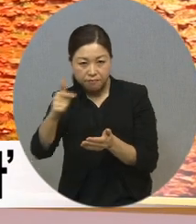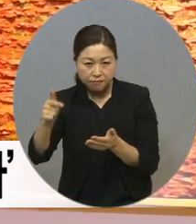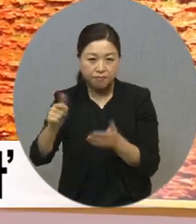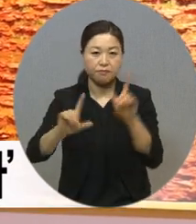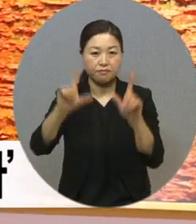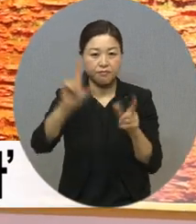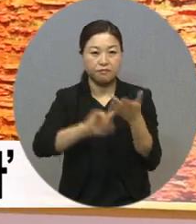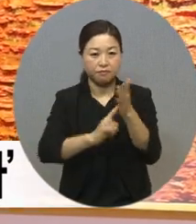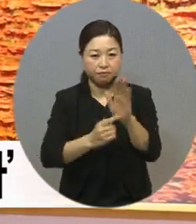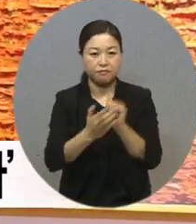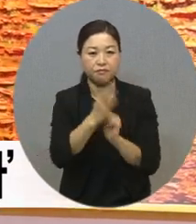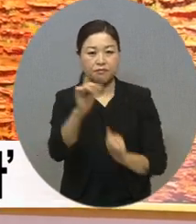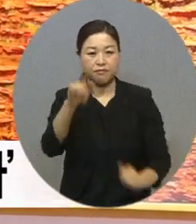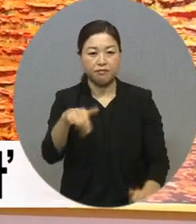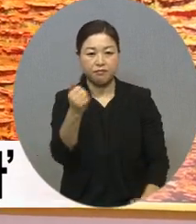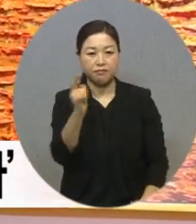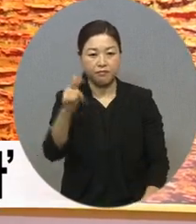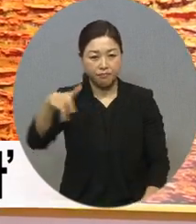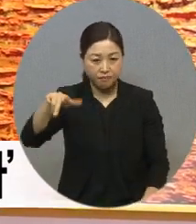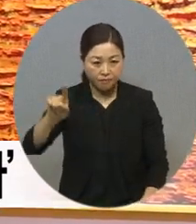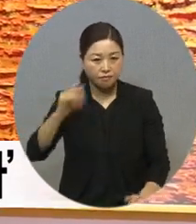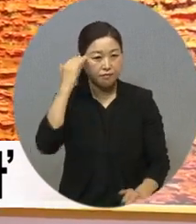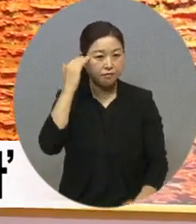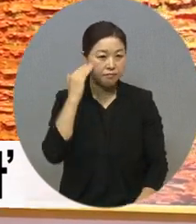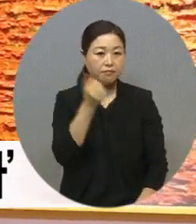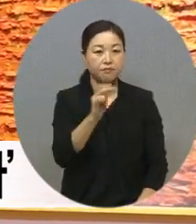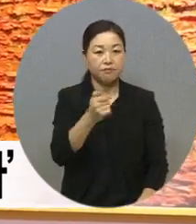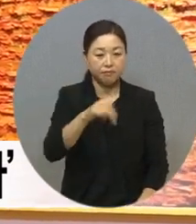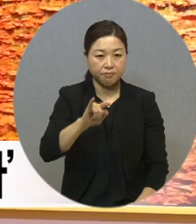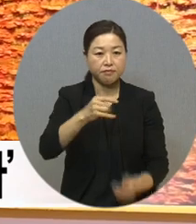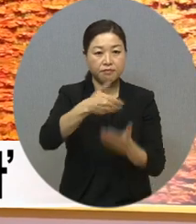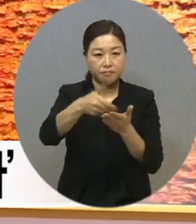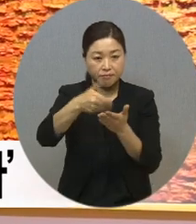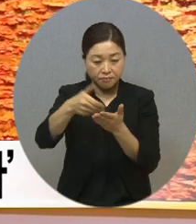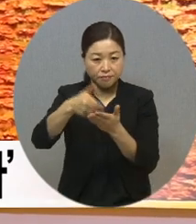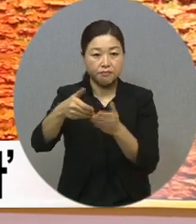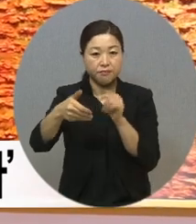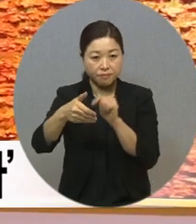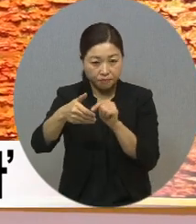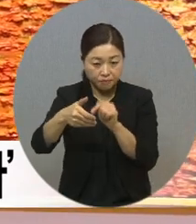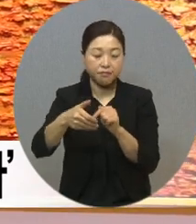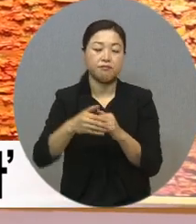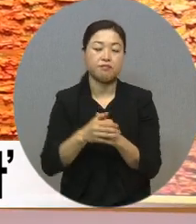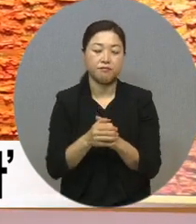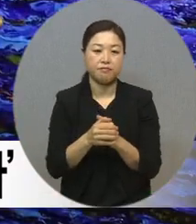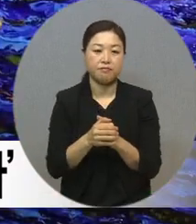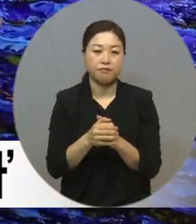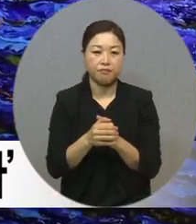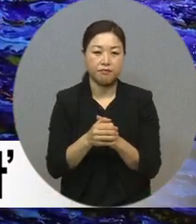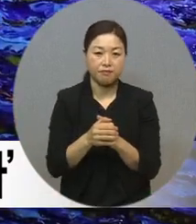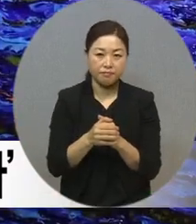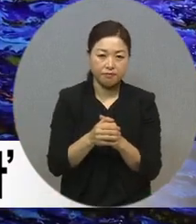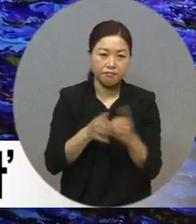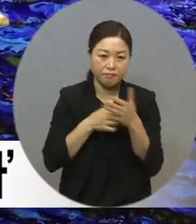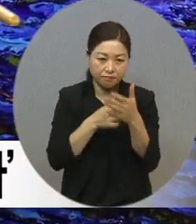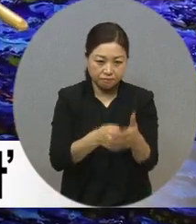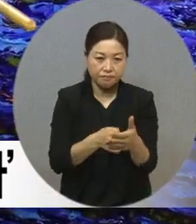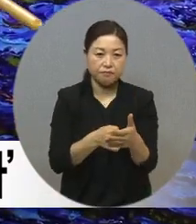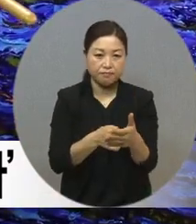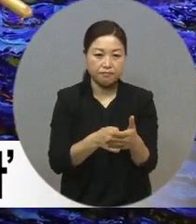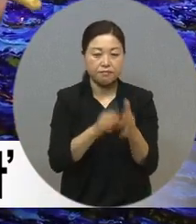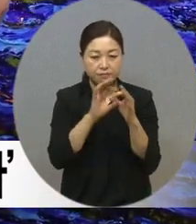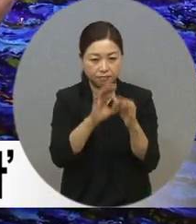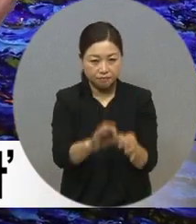박화자 작가는 한국 현대미술의 독자적 구상회화의 정체성을 확립해온 작가로 초기에는